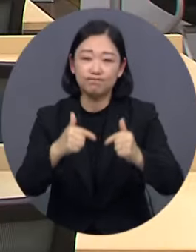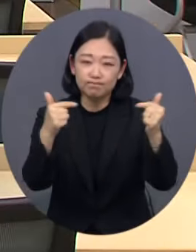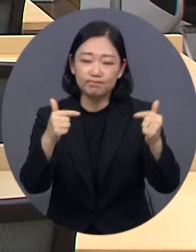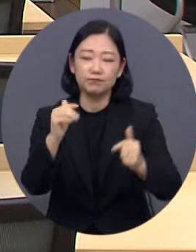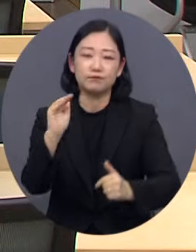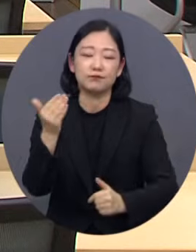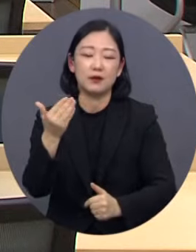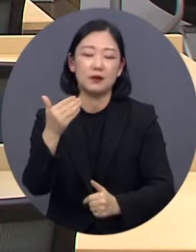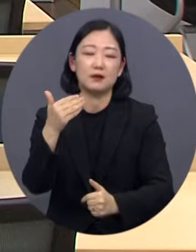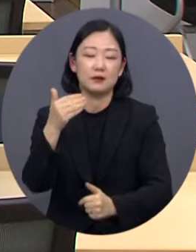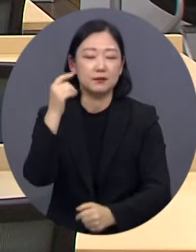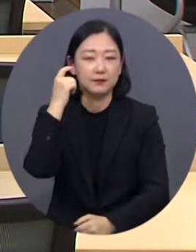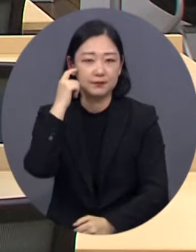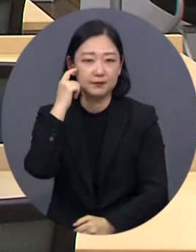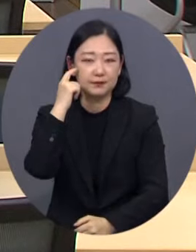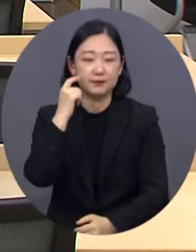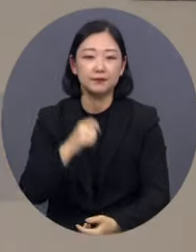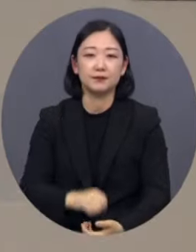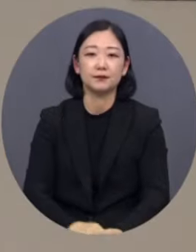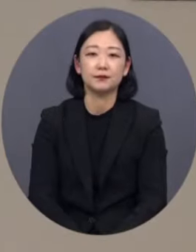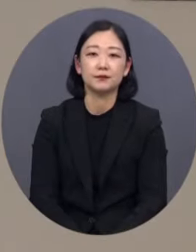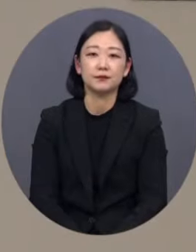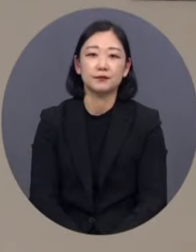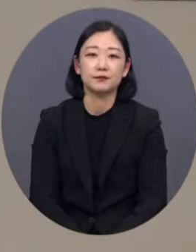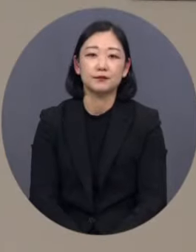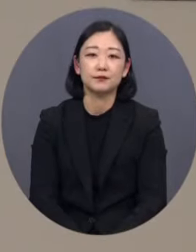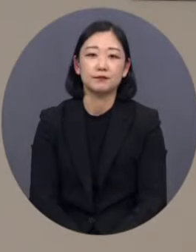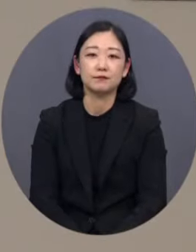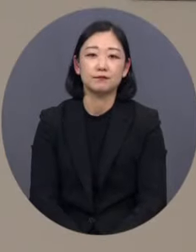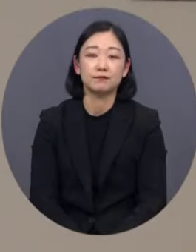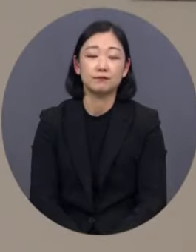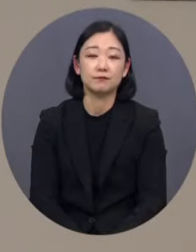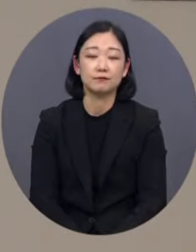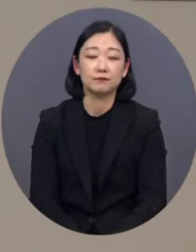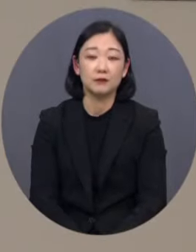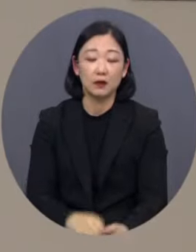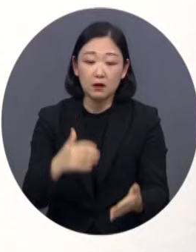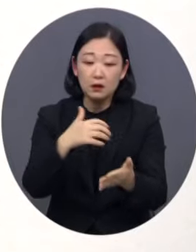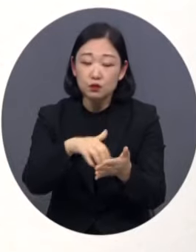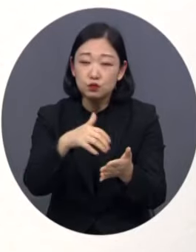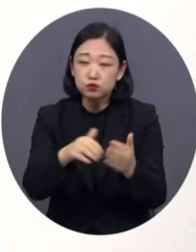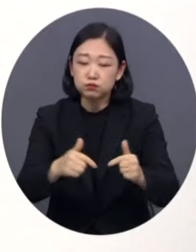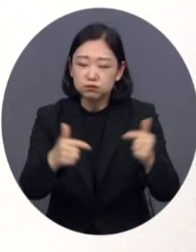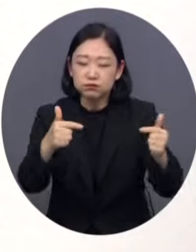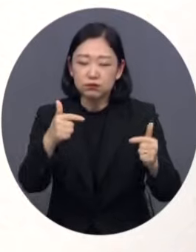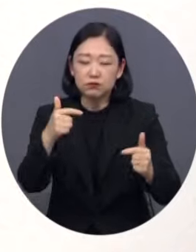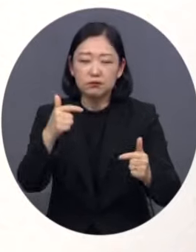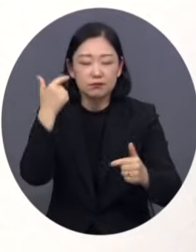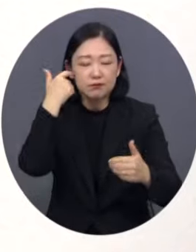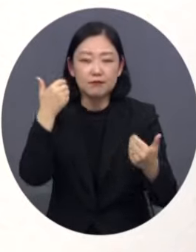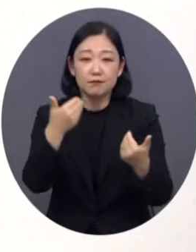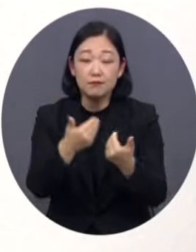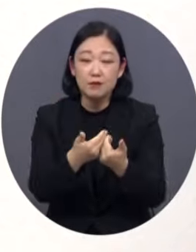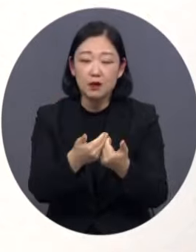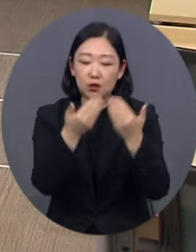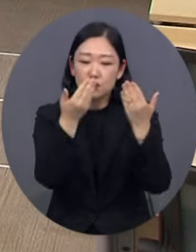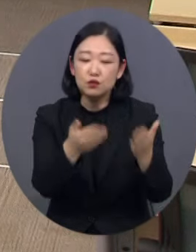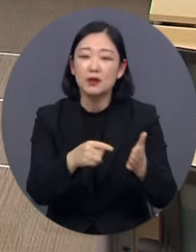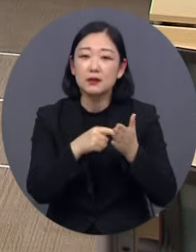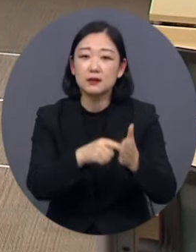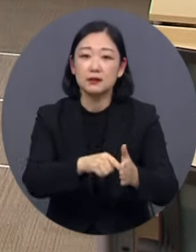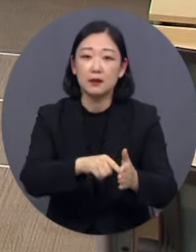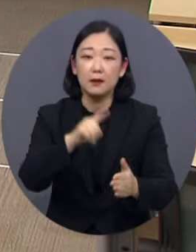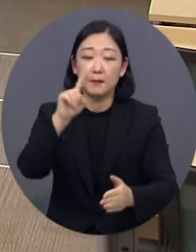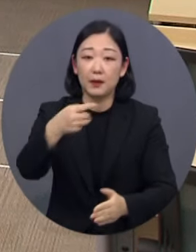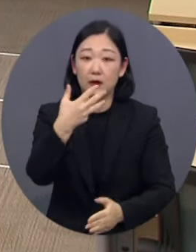보루로서 이 정도는 해야 된다고 제가. 한편 증원에 반발해 휴학을 신청한 제주대 의대생